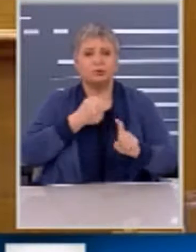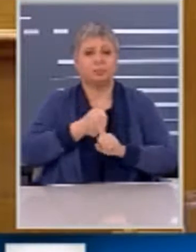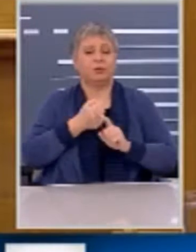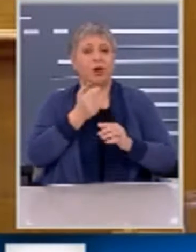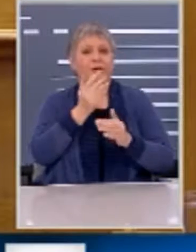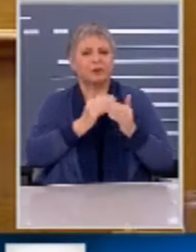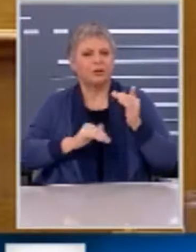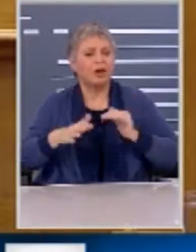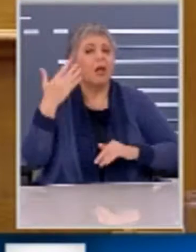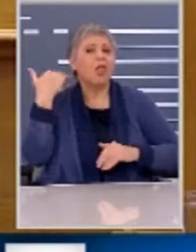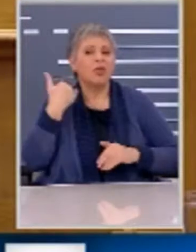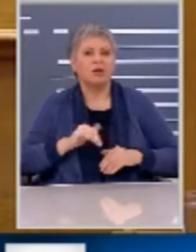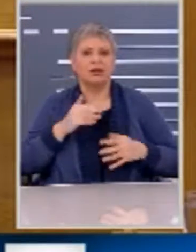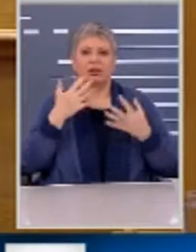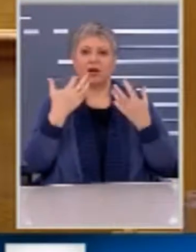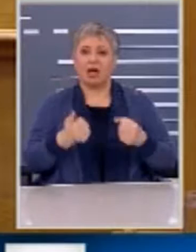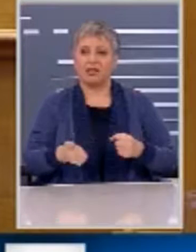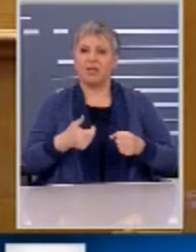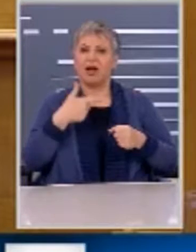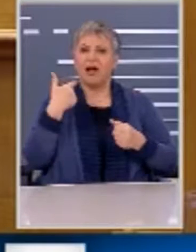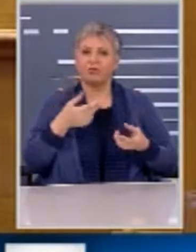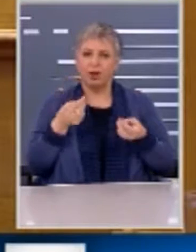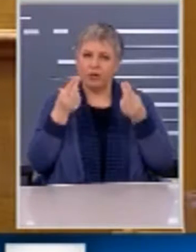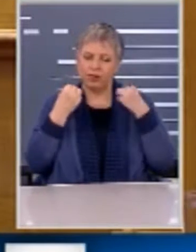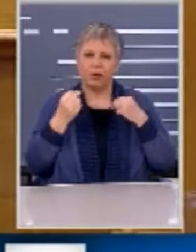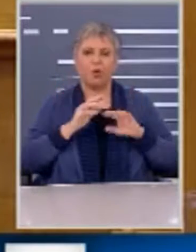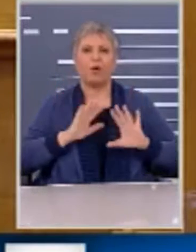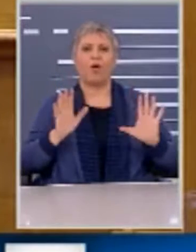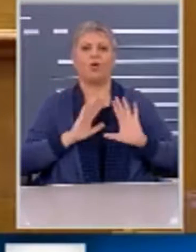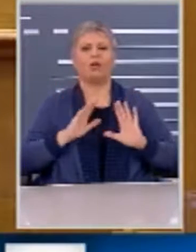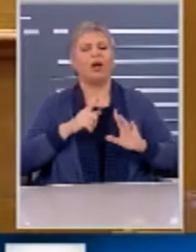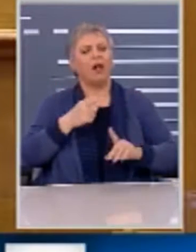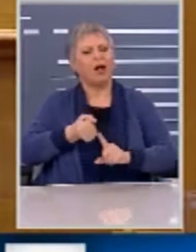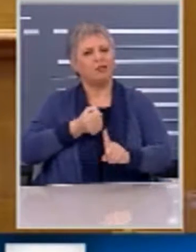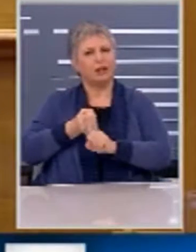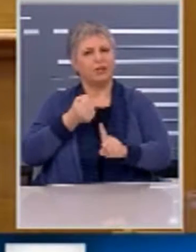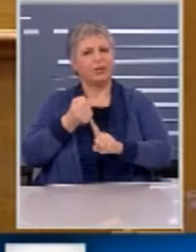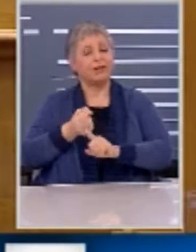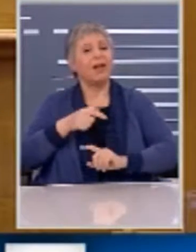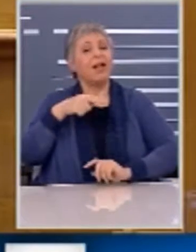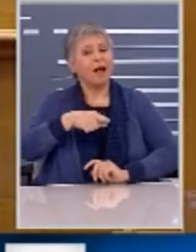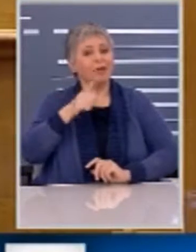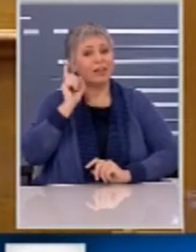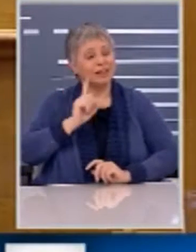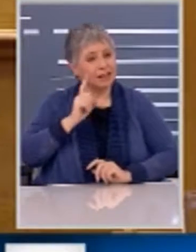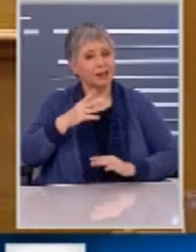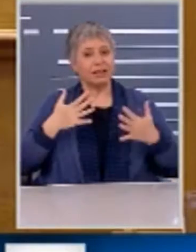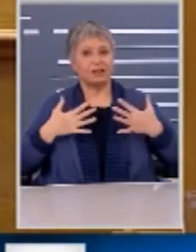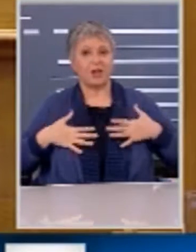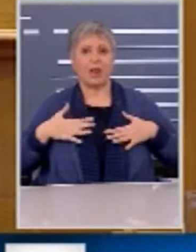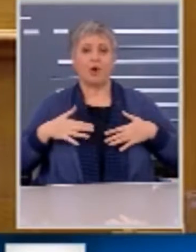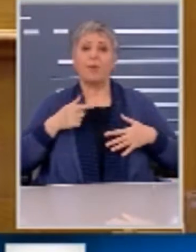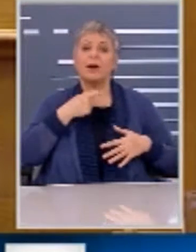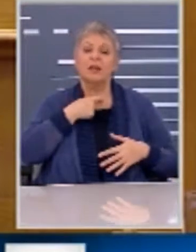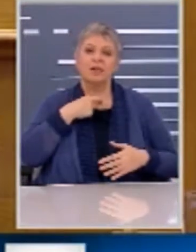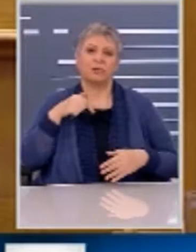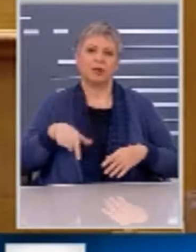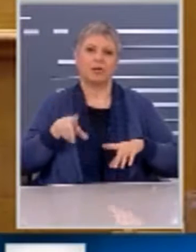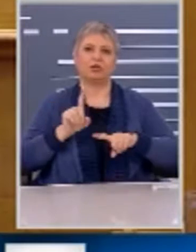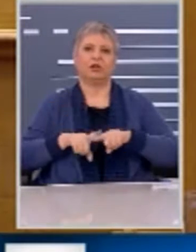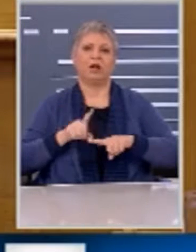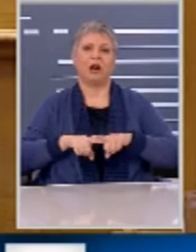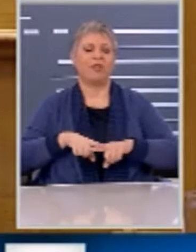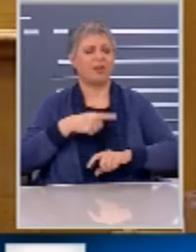θυσίες, δεν συνθηκολογεί, διεκδικεί. Αυτήν τη γυναίκα έχει ανάγκη η ελληνική κοινωνία, ισχυρή,